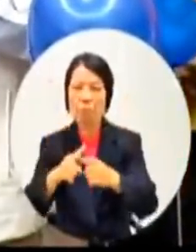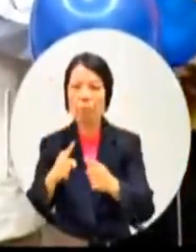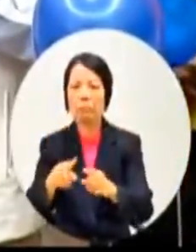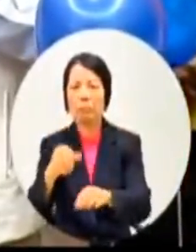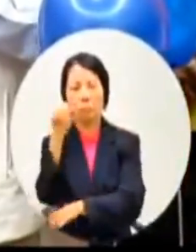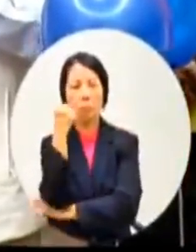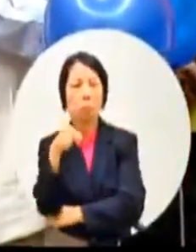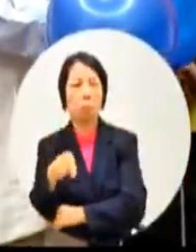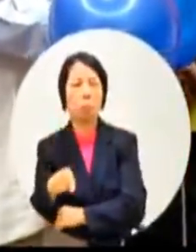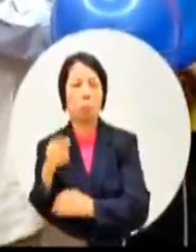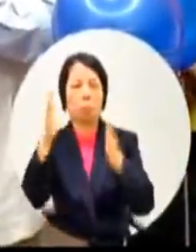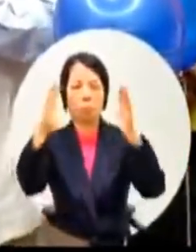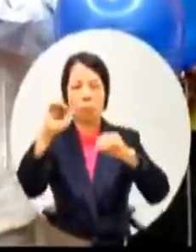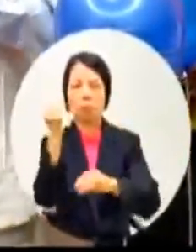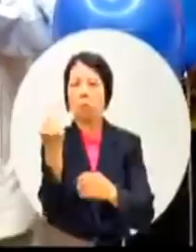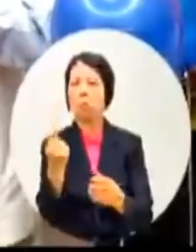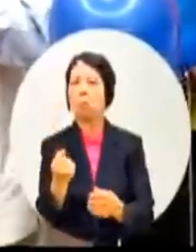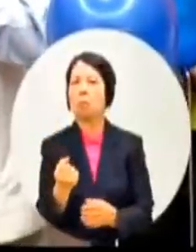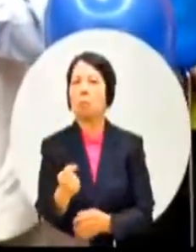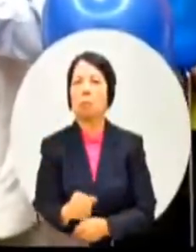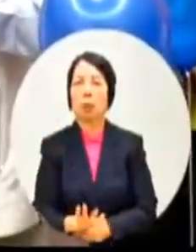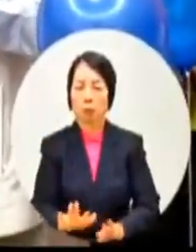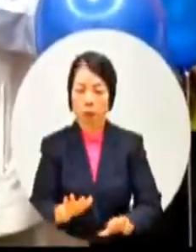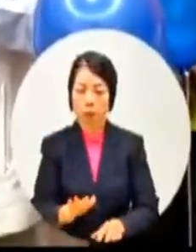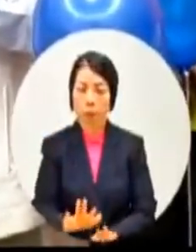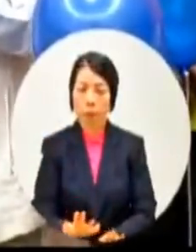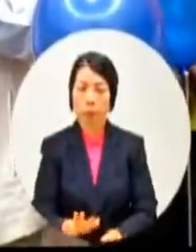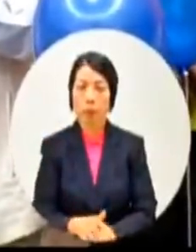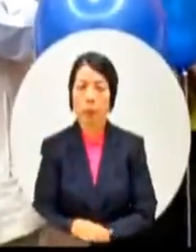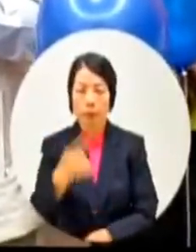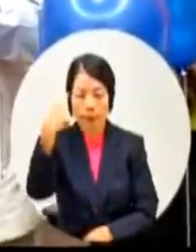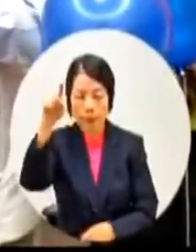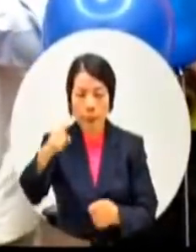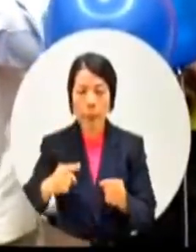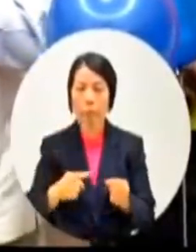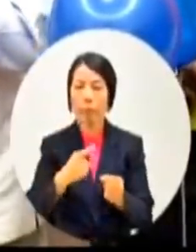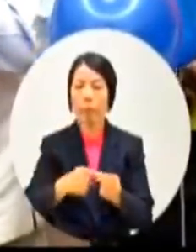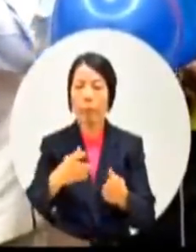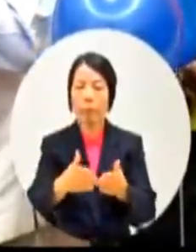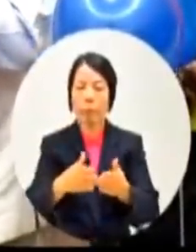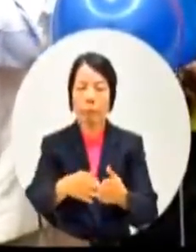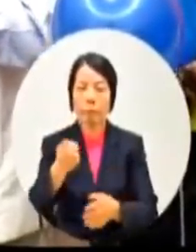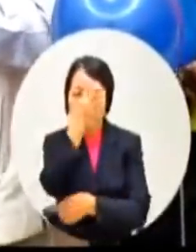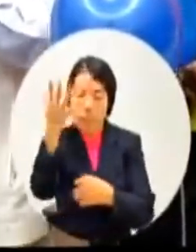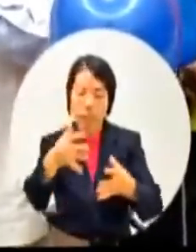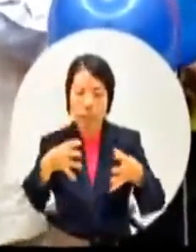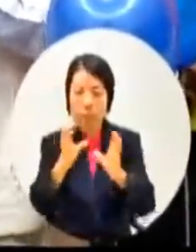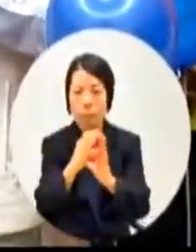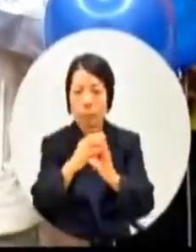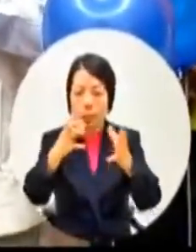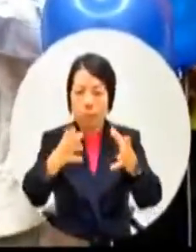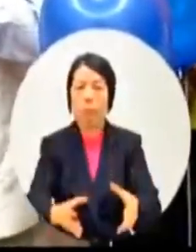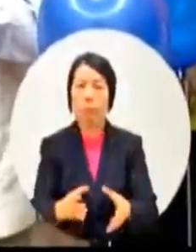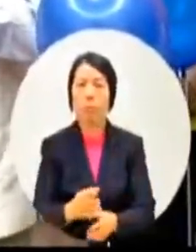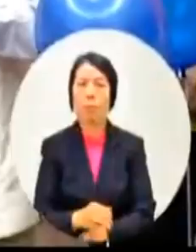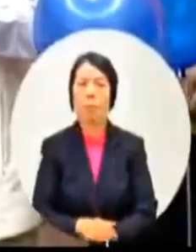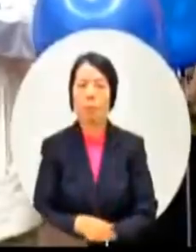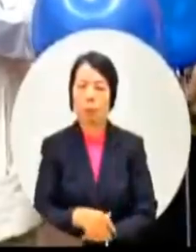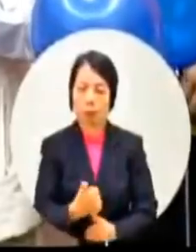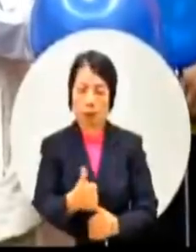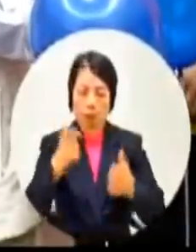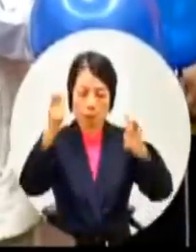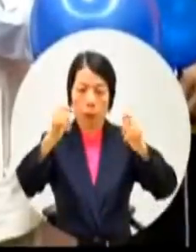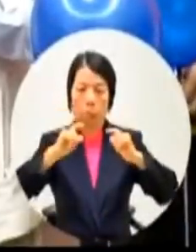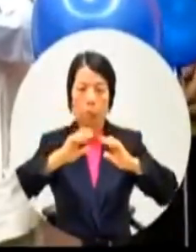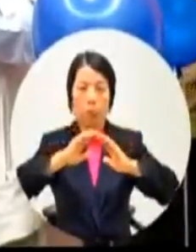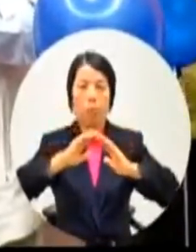天、明年要成立青年局，呵。我替你，干嘛讲？咱高雄人，所有台湾的